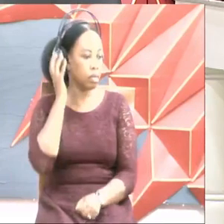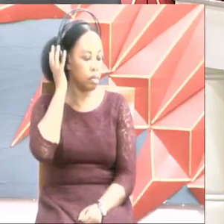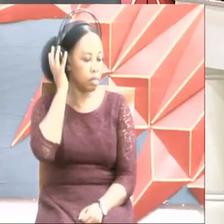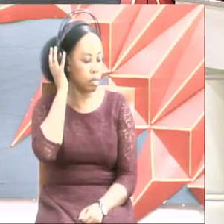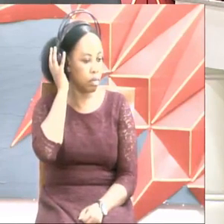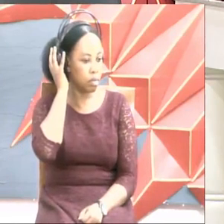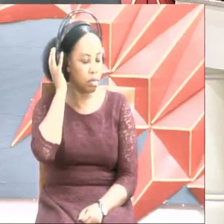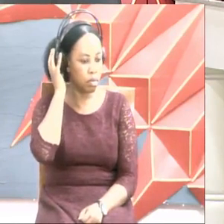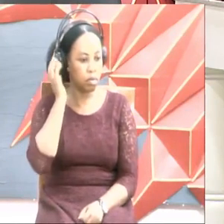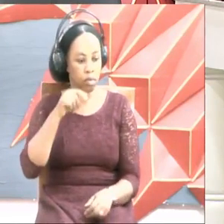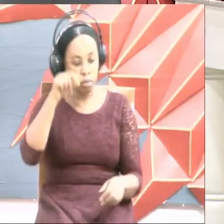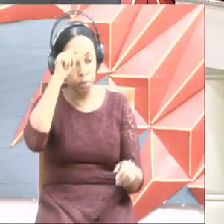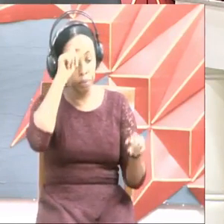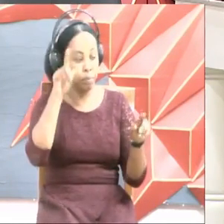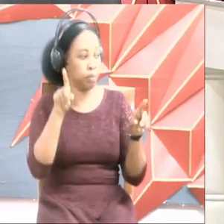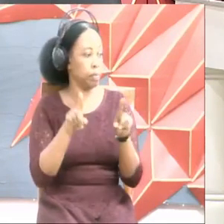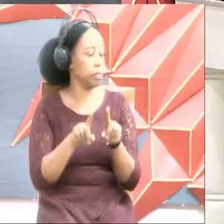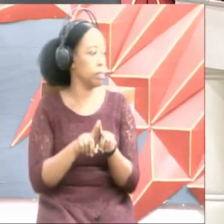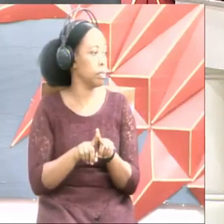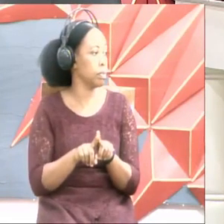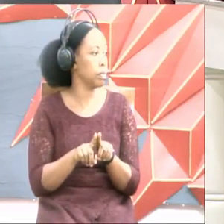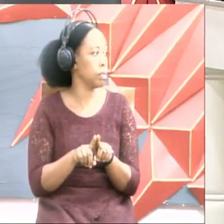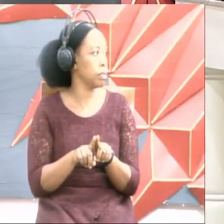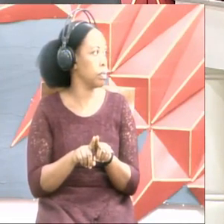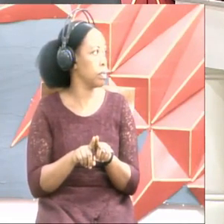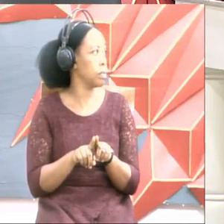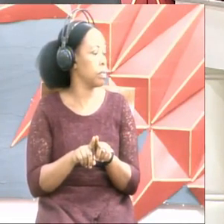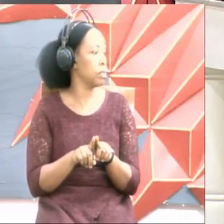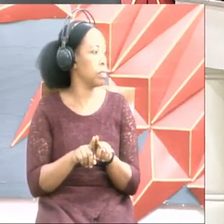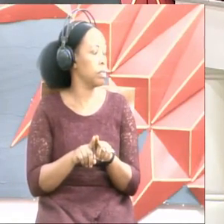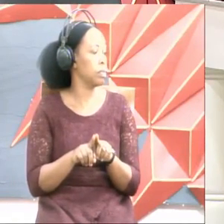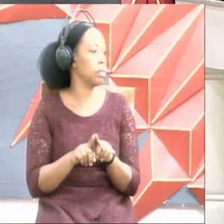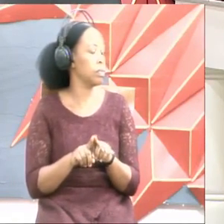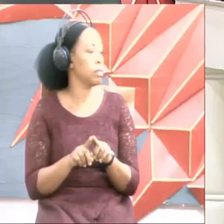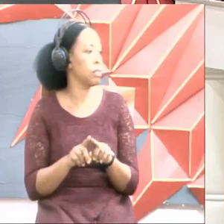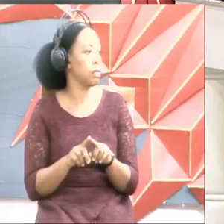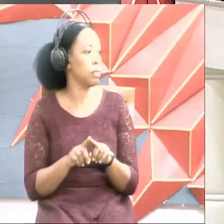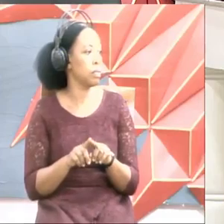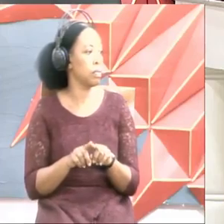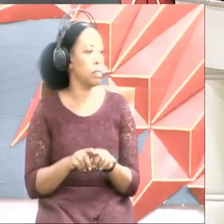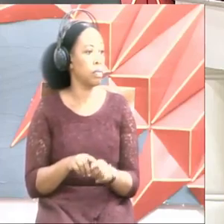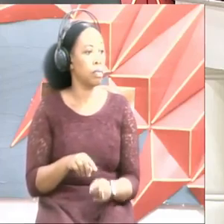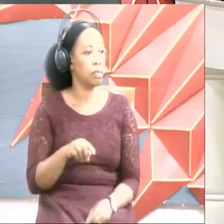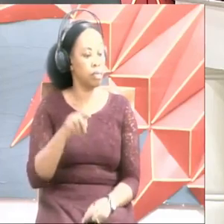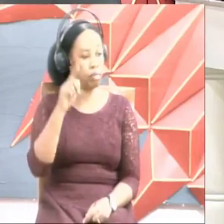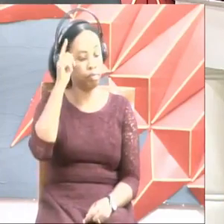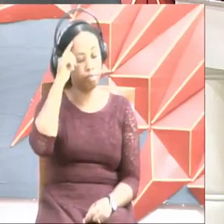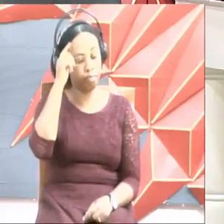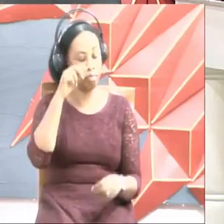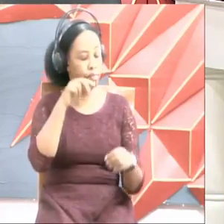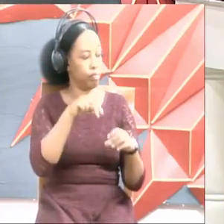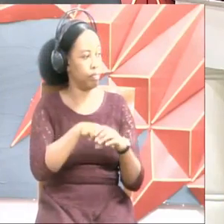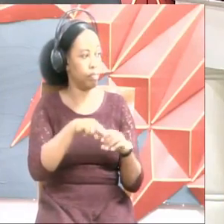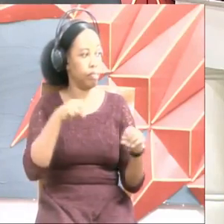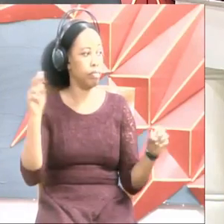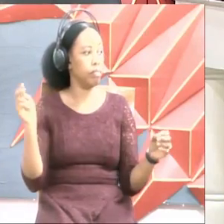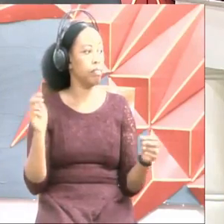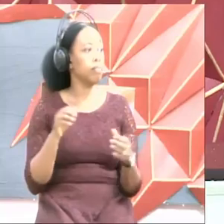Kandi mwene data nawe vraiment Jérôme nawe wagira ngo yari yavomyemo.